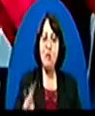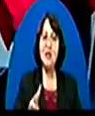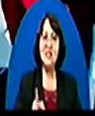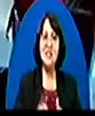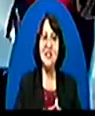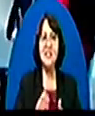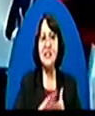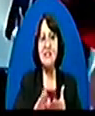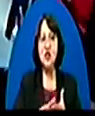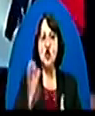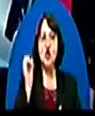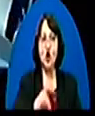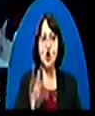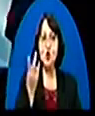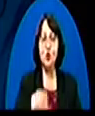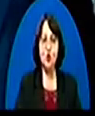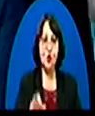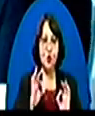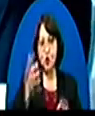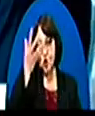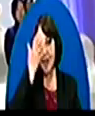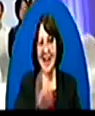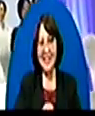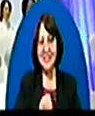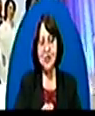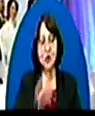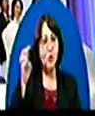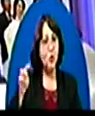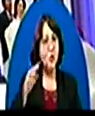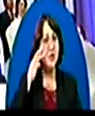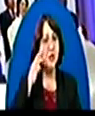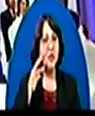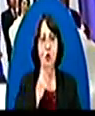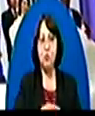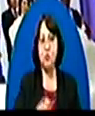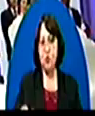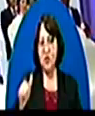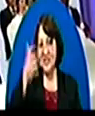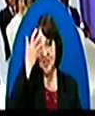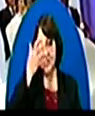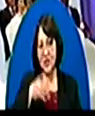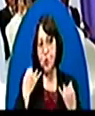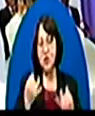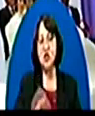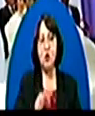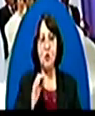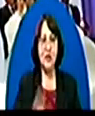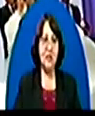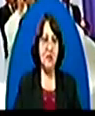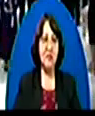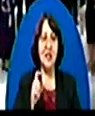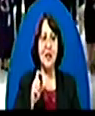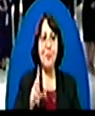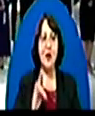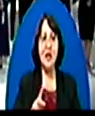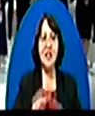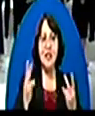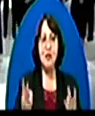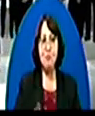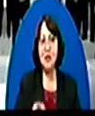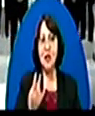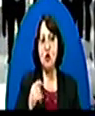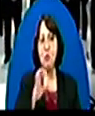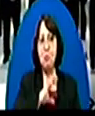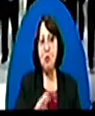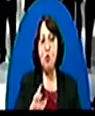ёс зүйтэй боловсролтой төрийн ажлын туршлагатай залуусыг улсын хурлын сонгуульд нэр дэвшүүлсэн. Тэдний нэг нь Энх Баяр нийгмийн даатгалын ерөнхий газар болон хууль